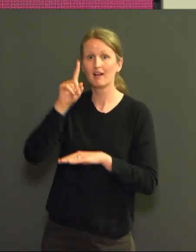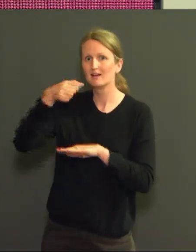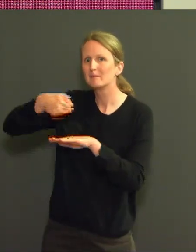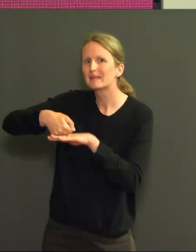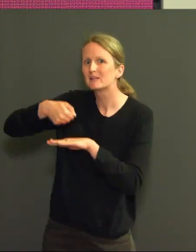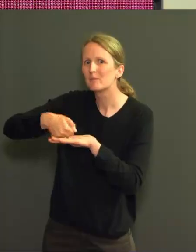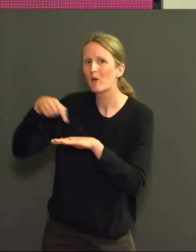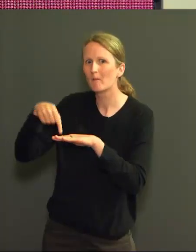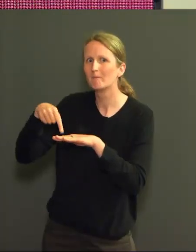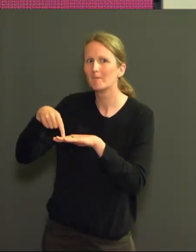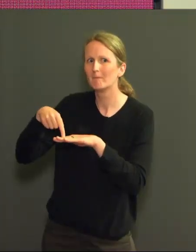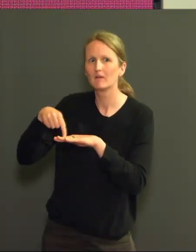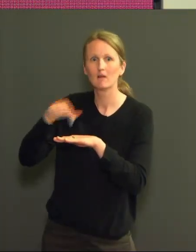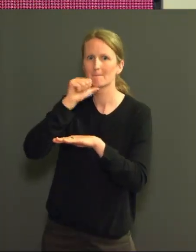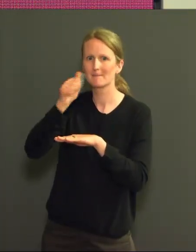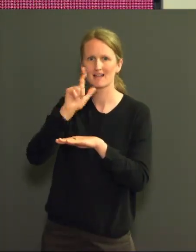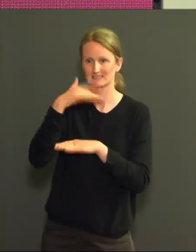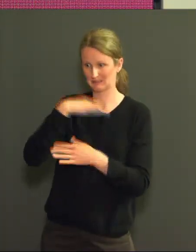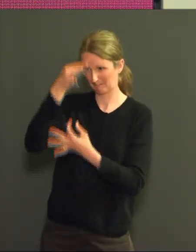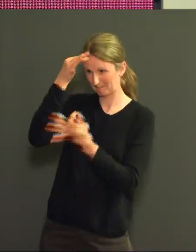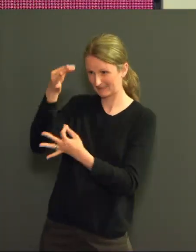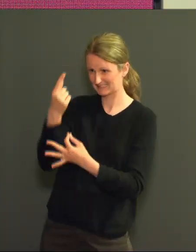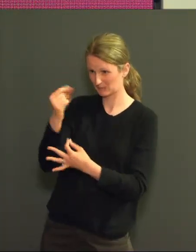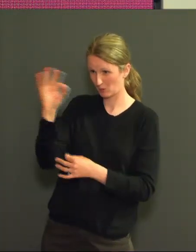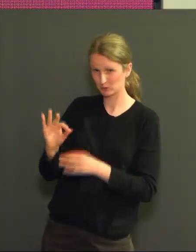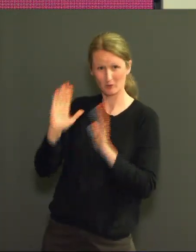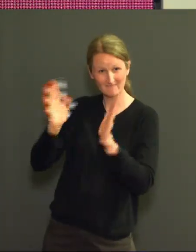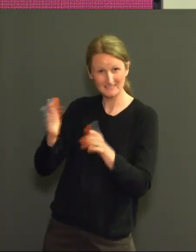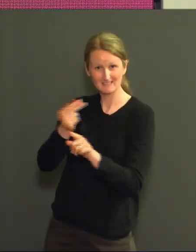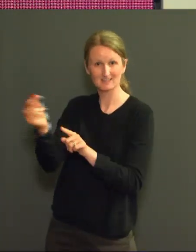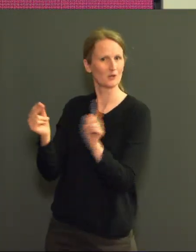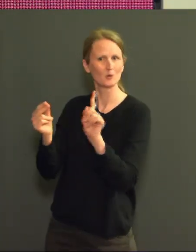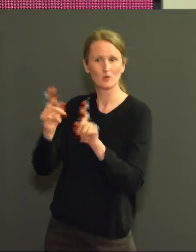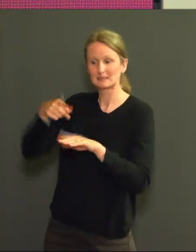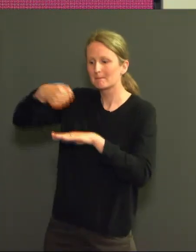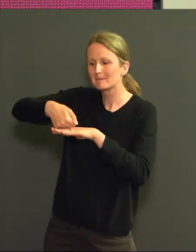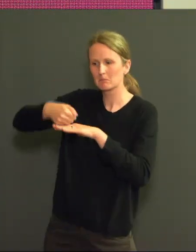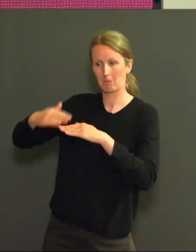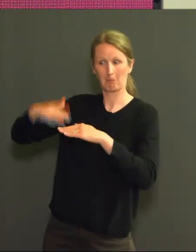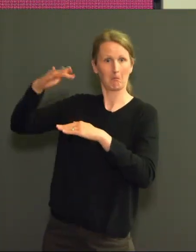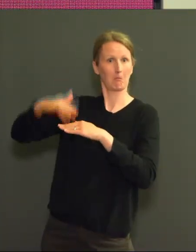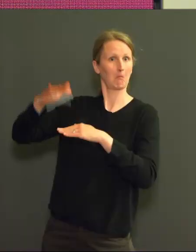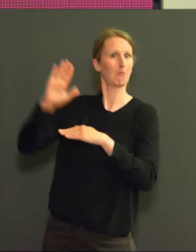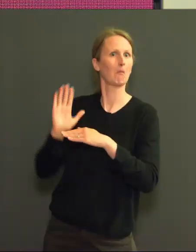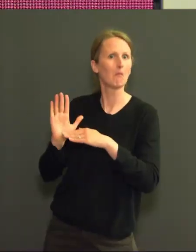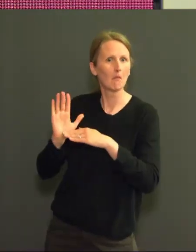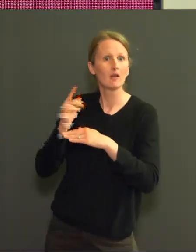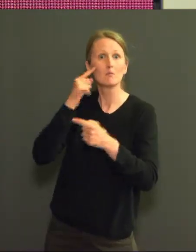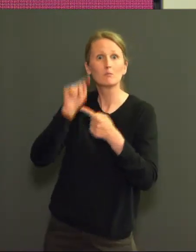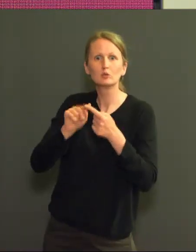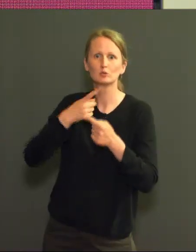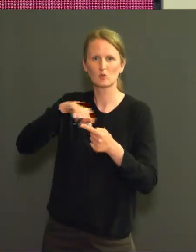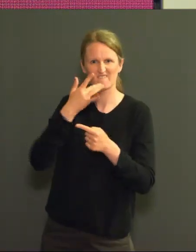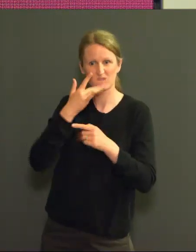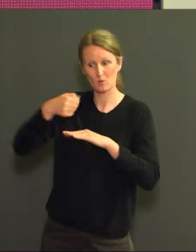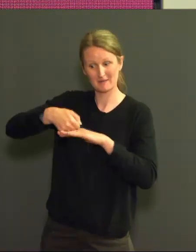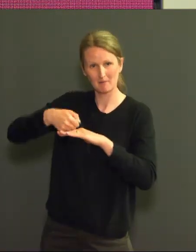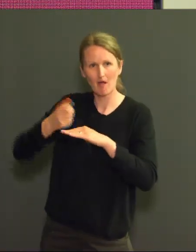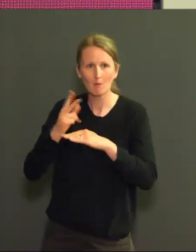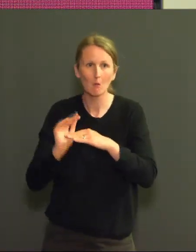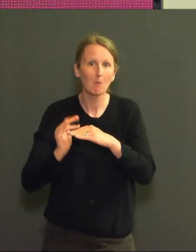il faut aller le plus haut possible. La vaccination n'est pas une punition. On ne la fait pas parce qu'on doit la faire. On l'a fait pour